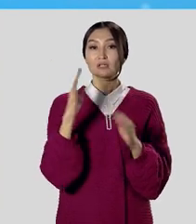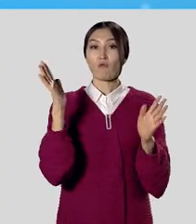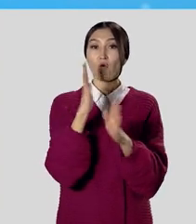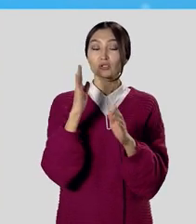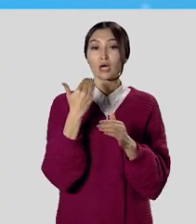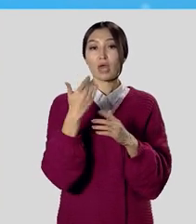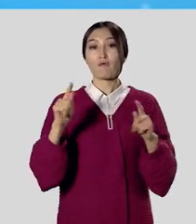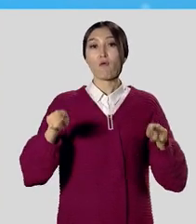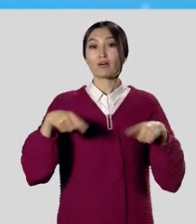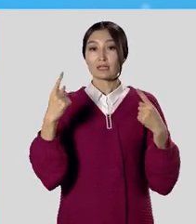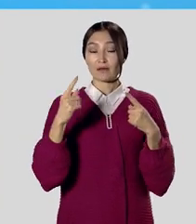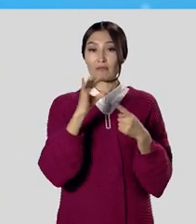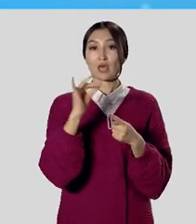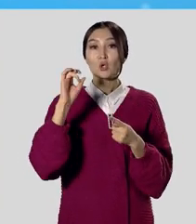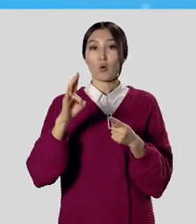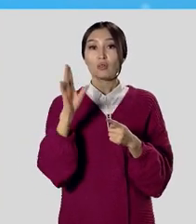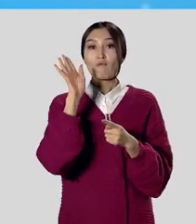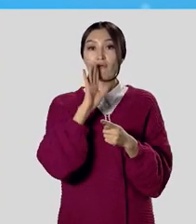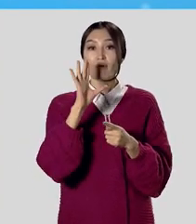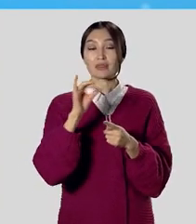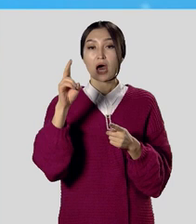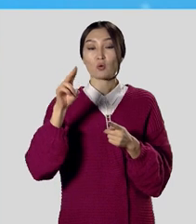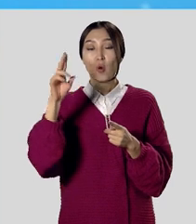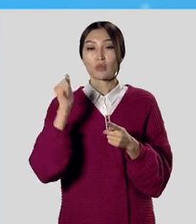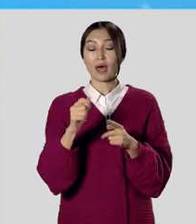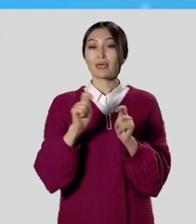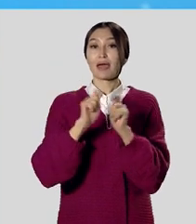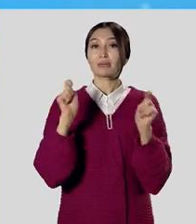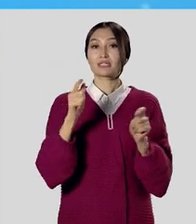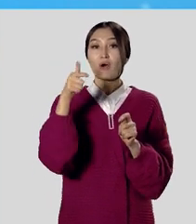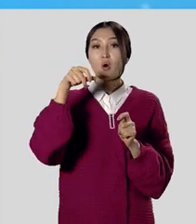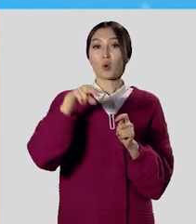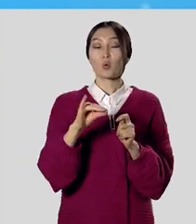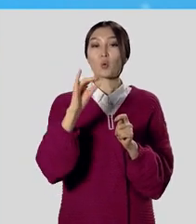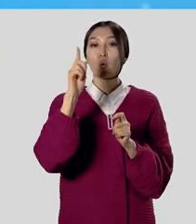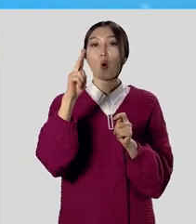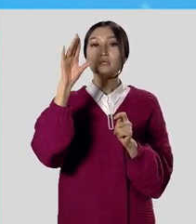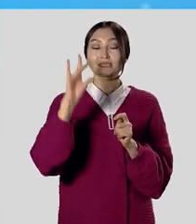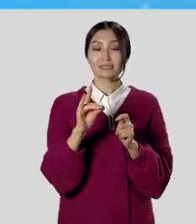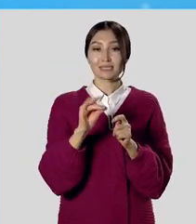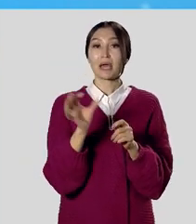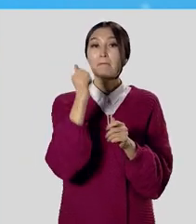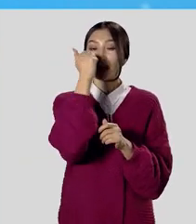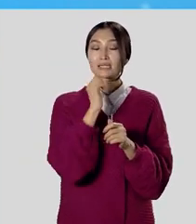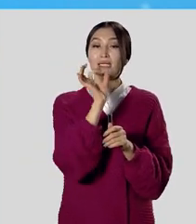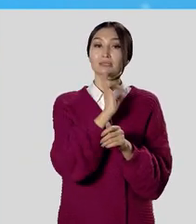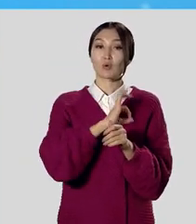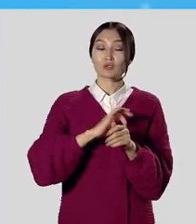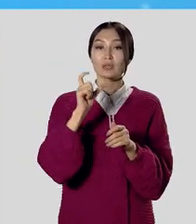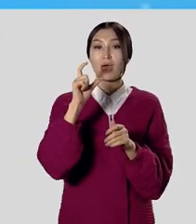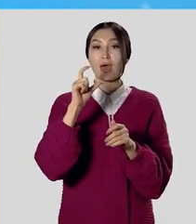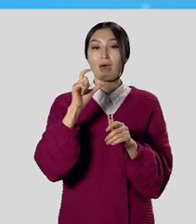его восстановление ионами водорода и образование глюкозы благодаря использованию